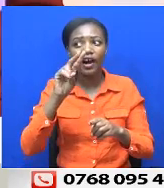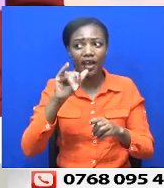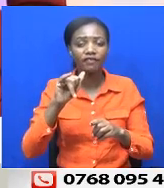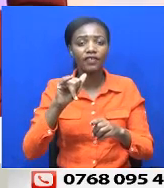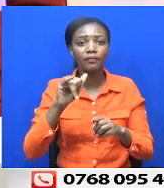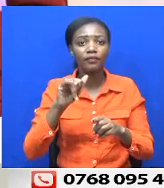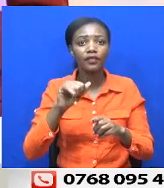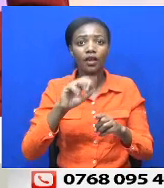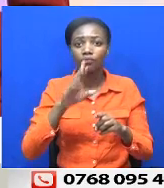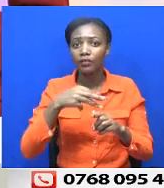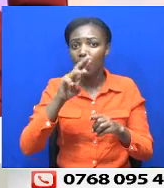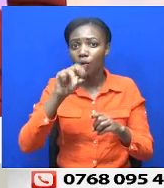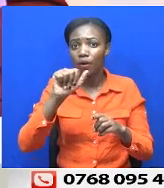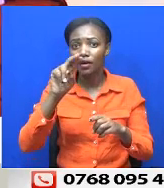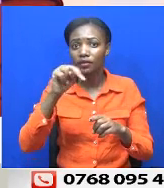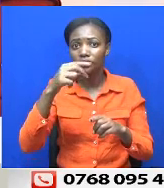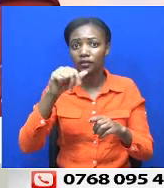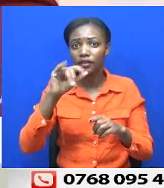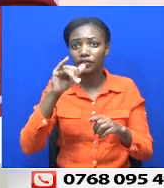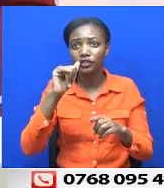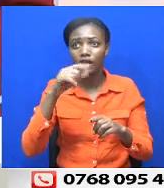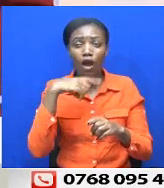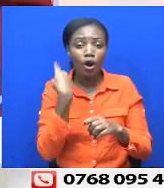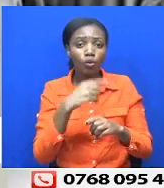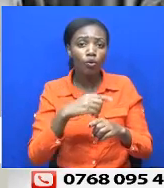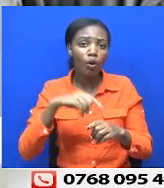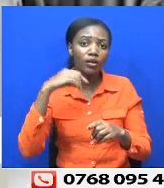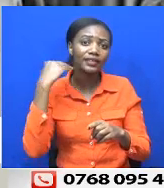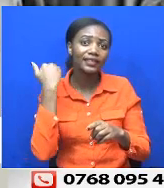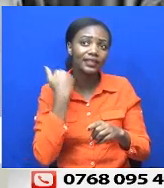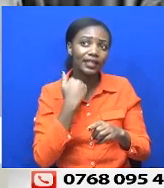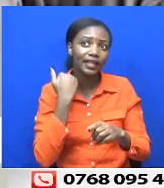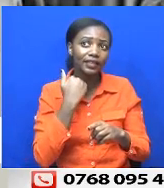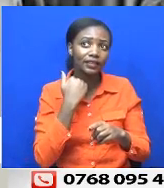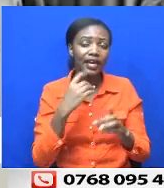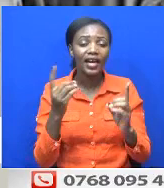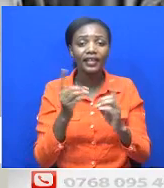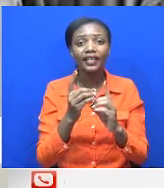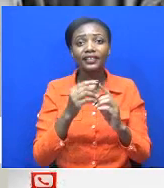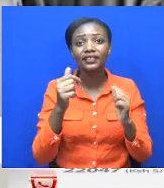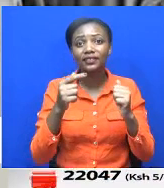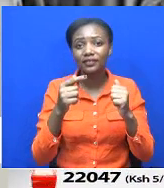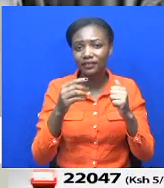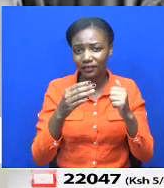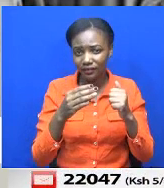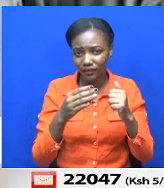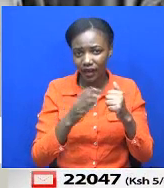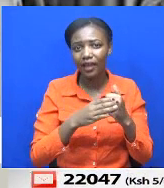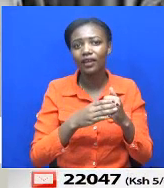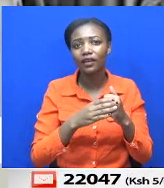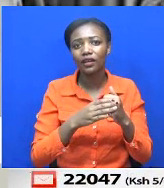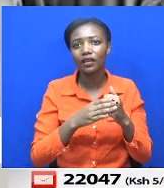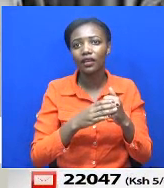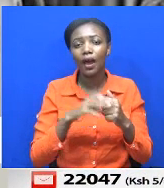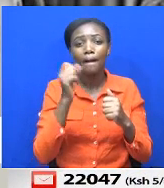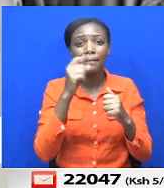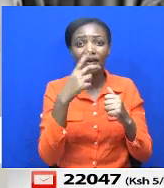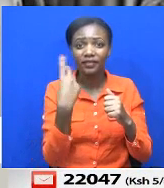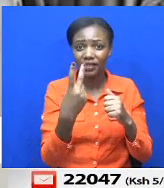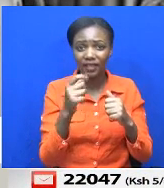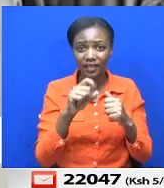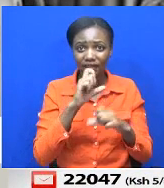aliwa na mpenzi wake kwa kukatwa na shoka tarehe 9 mwezi wa Aprili mwaka huu. Hapa pia kesi ikaelekea